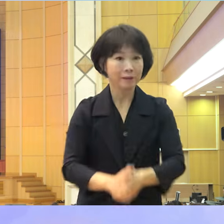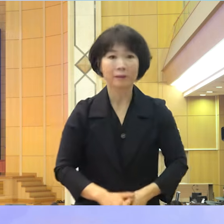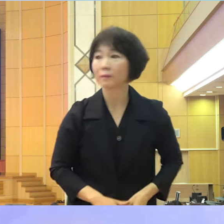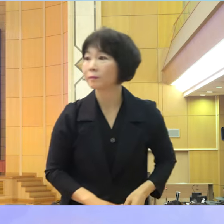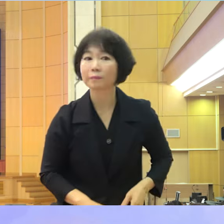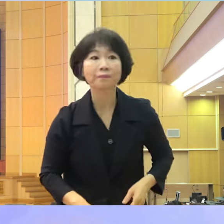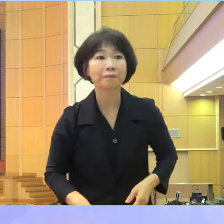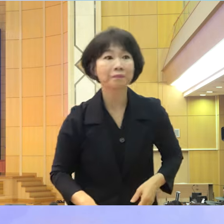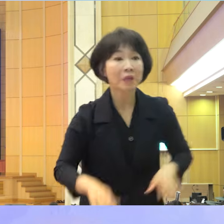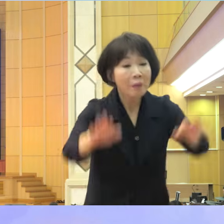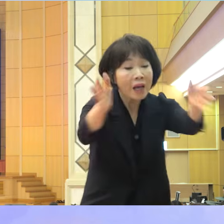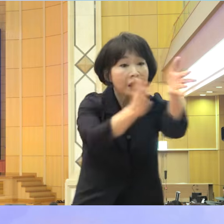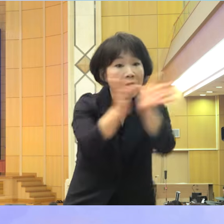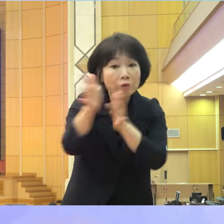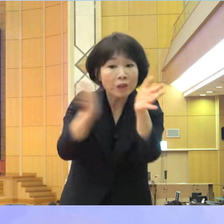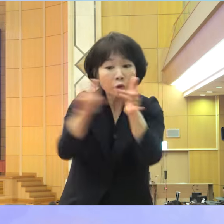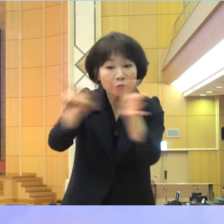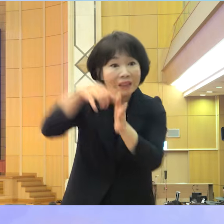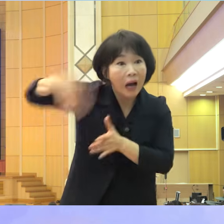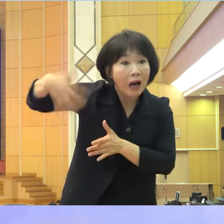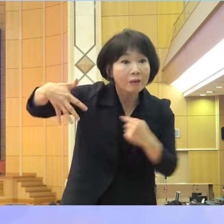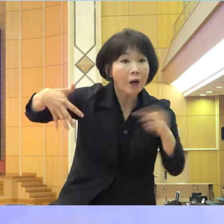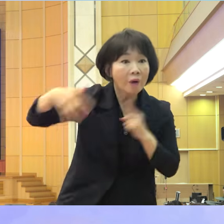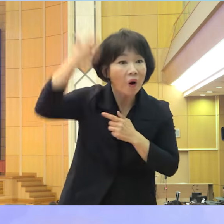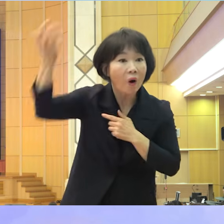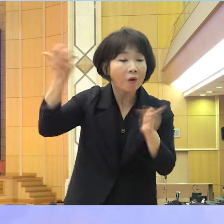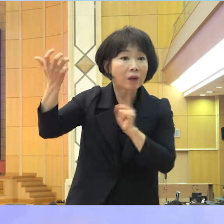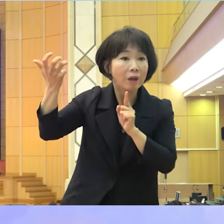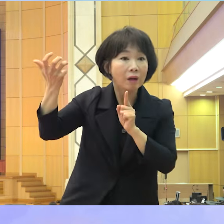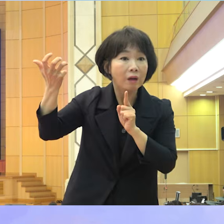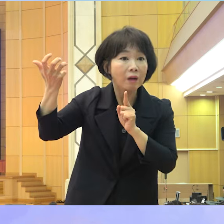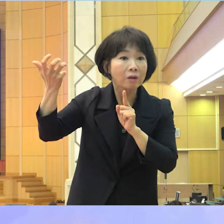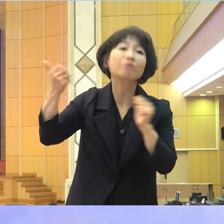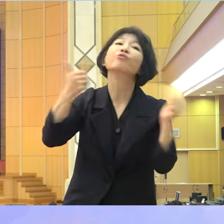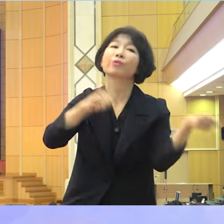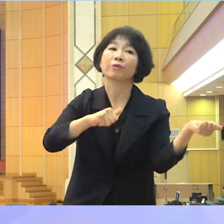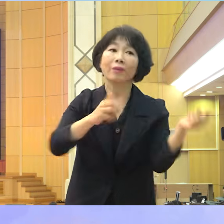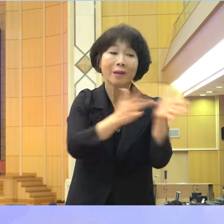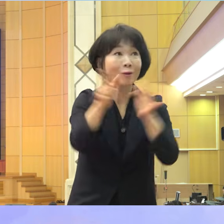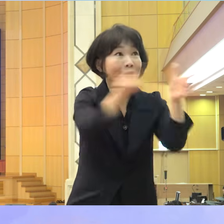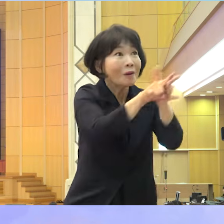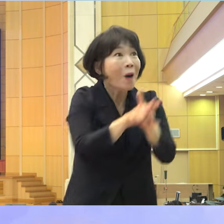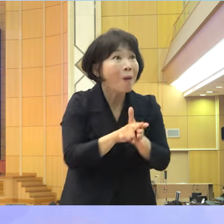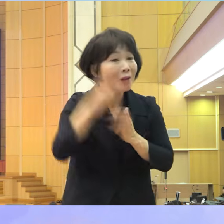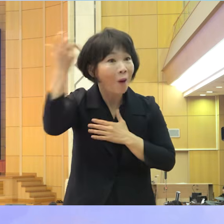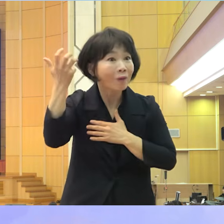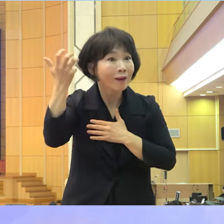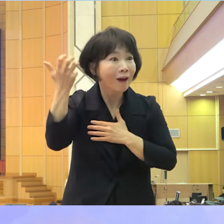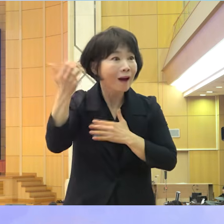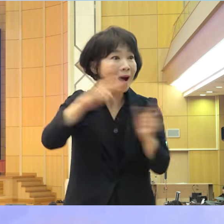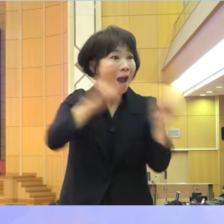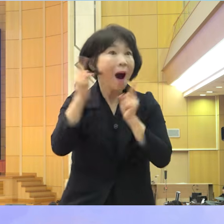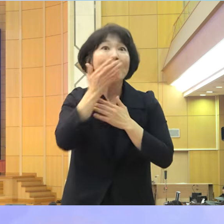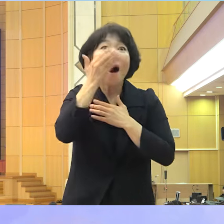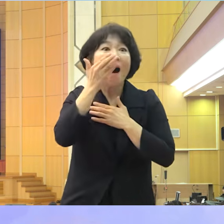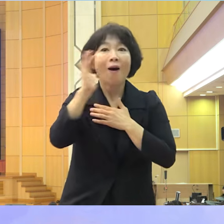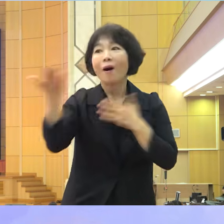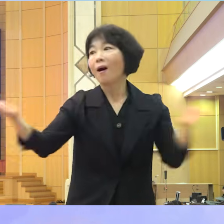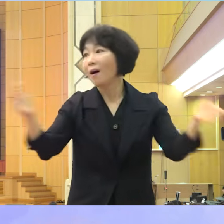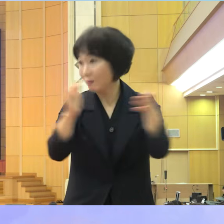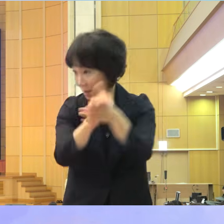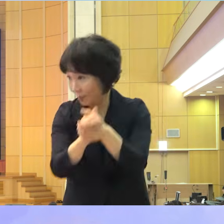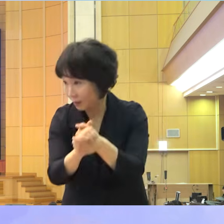맞음으로 나았다. 이 말은 예수님이 십자가에 죽는 거로 끝나는 게 아니라 얼마나 채찍에